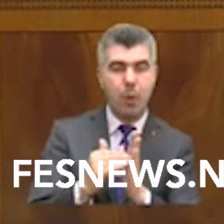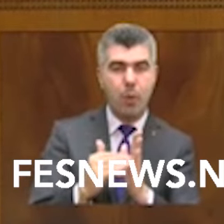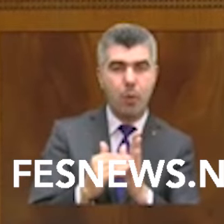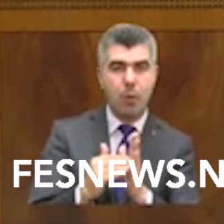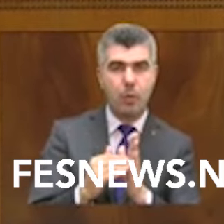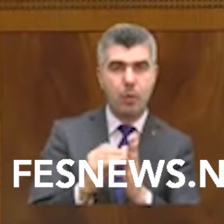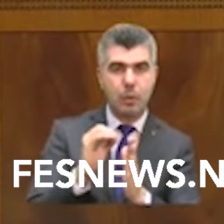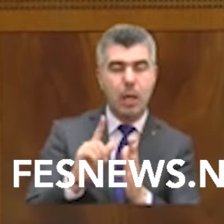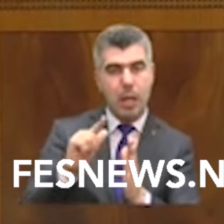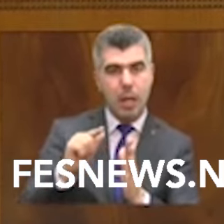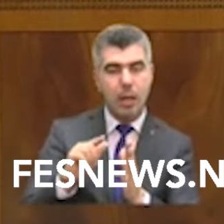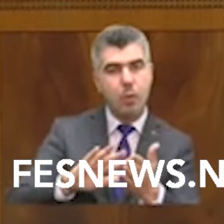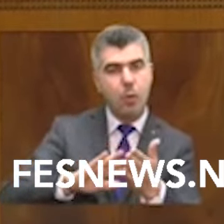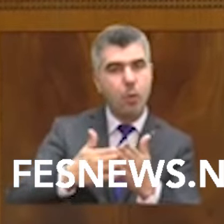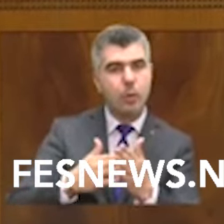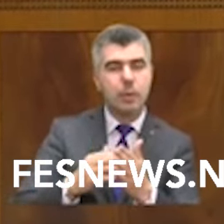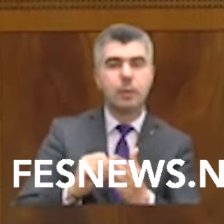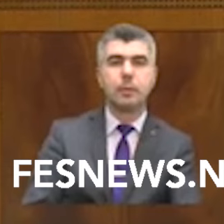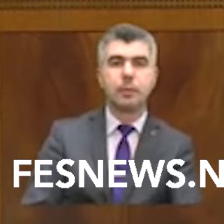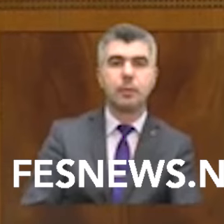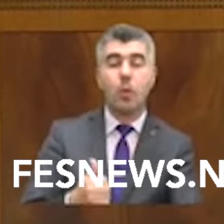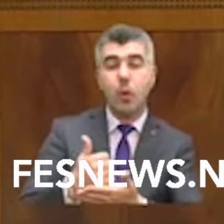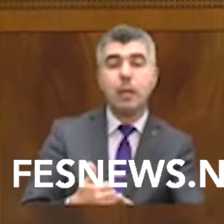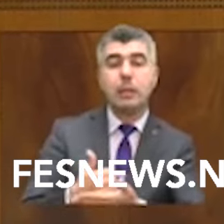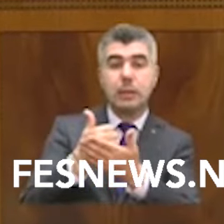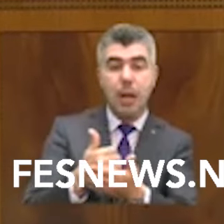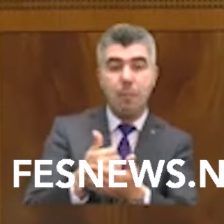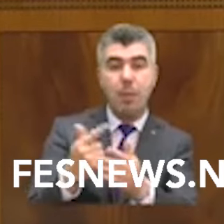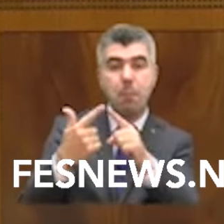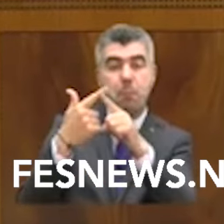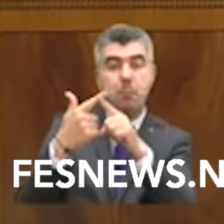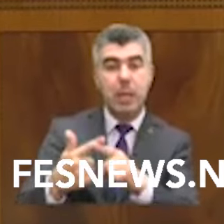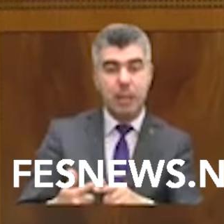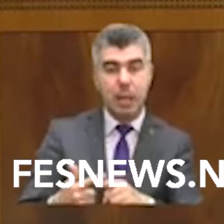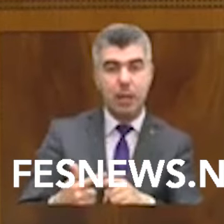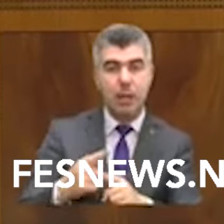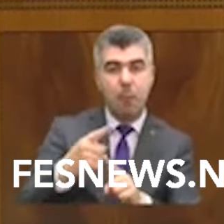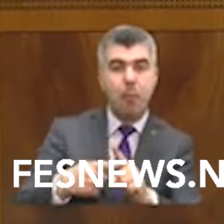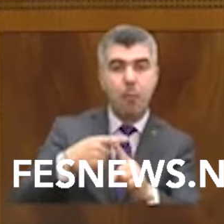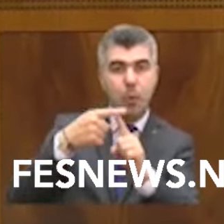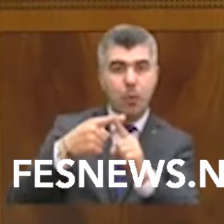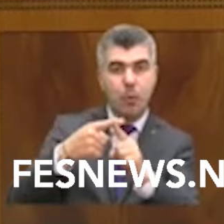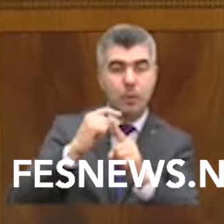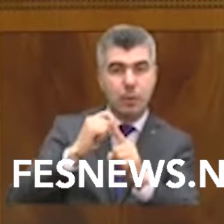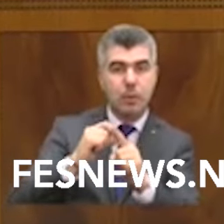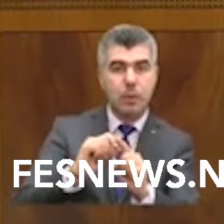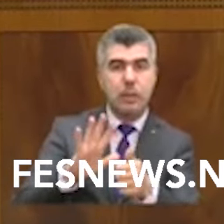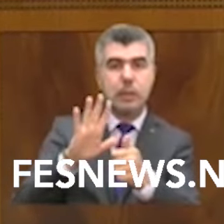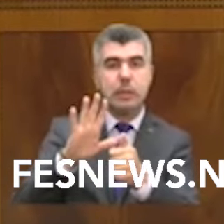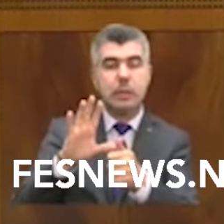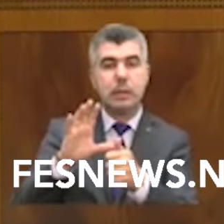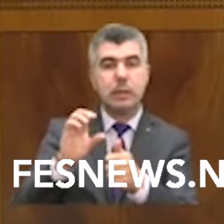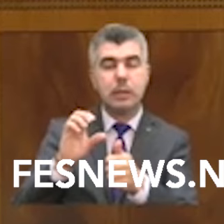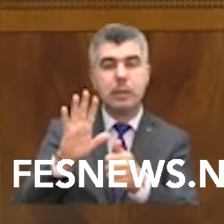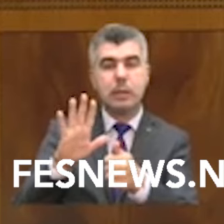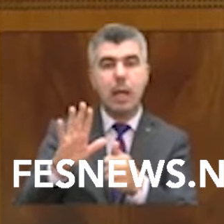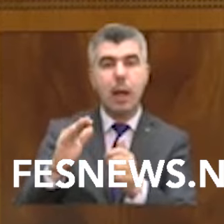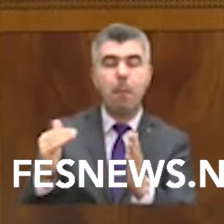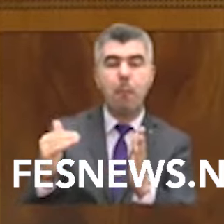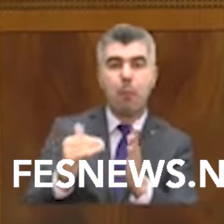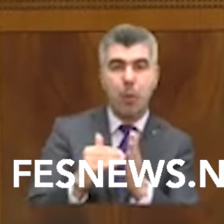اللي هو كاين للجميع، وكاين دعم ميزانية ديال الدولة زائد هاد 100 ألف درهم ديال 60 ألف درهم